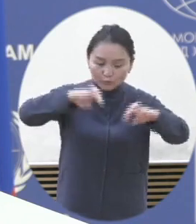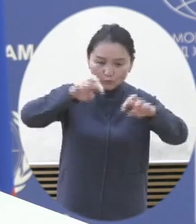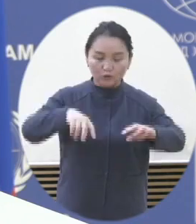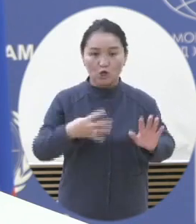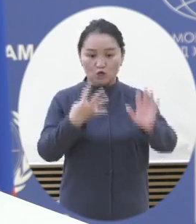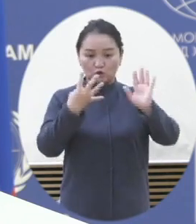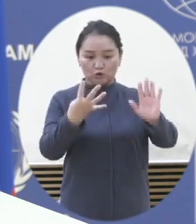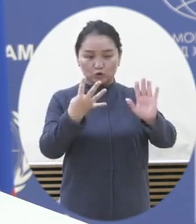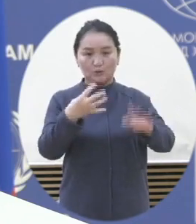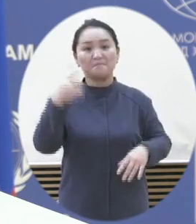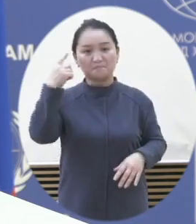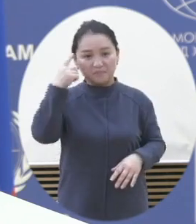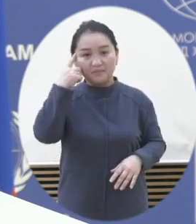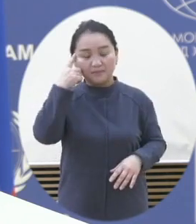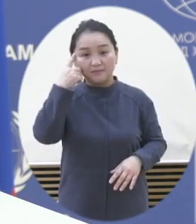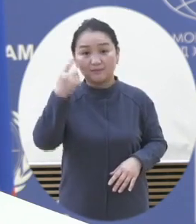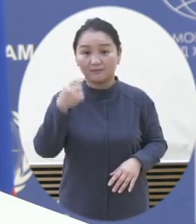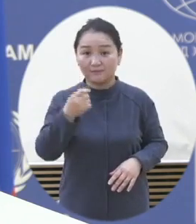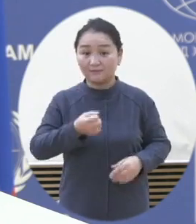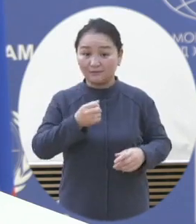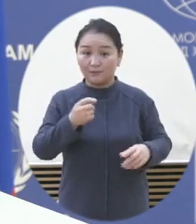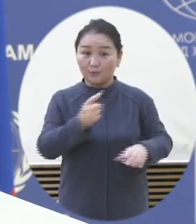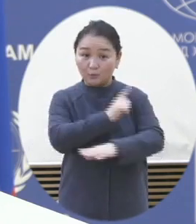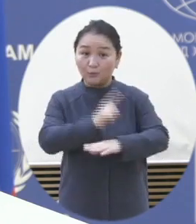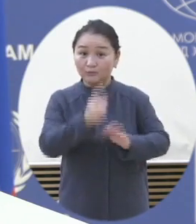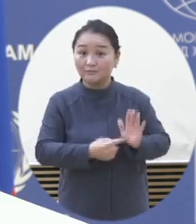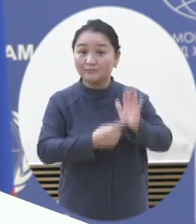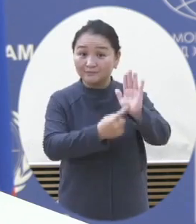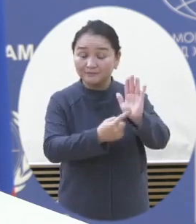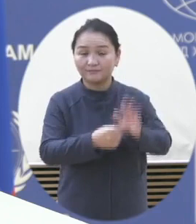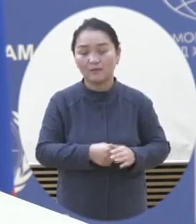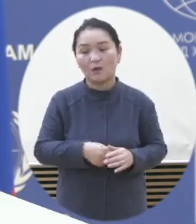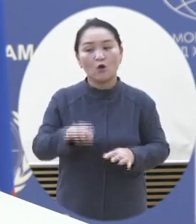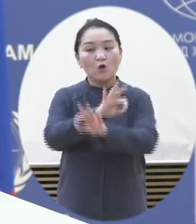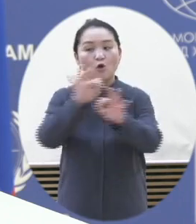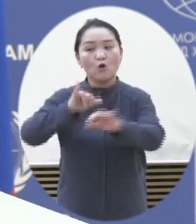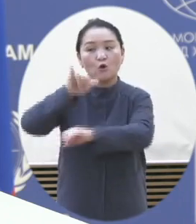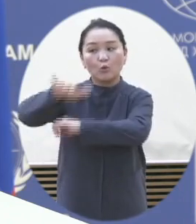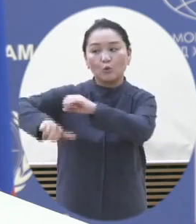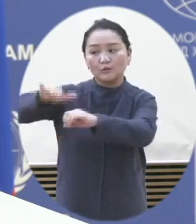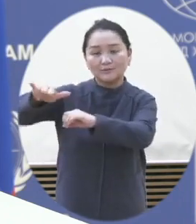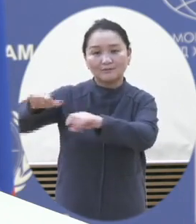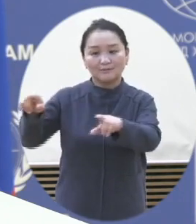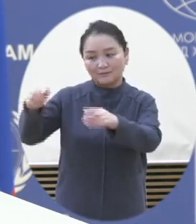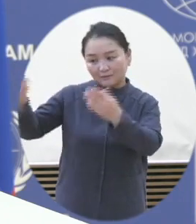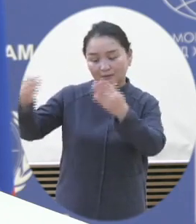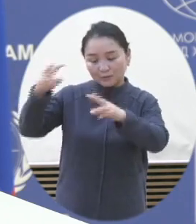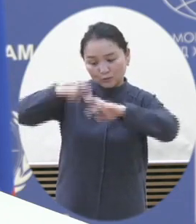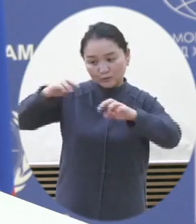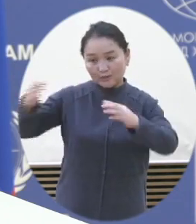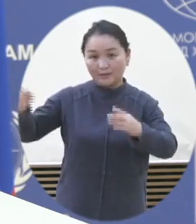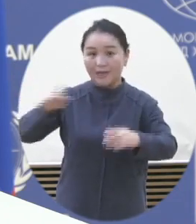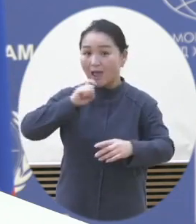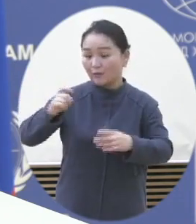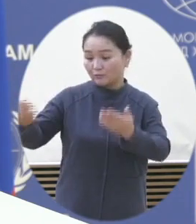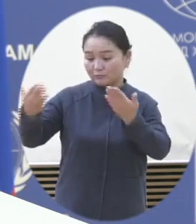мэдж байна гэж гарч ирж байгаа. Тэгэхээр энэ нь бол одоо бусад улс орнд судлагдсан судалгаанууттай одоо ижил байгаа. За юуг одоо хүн